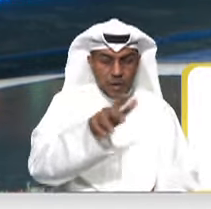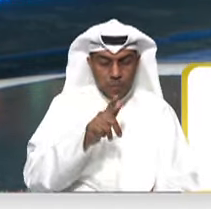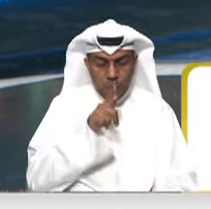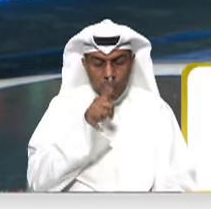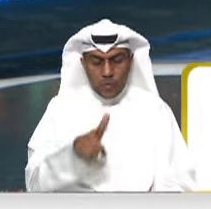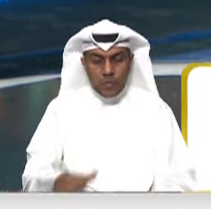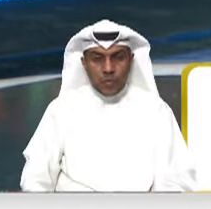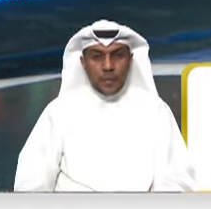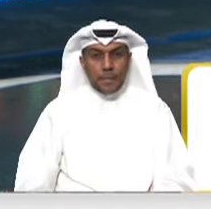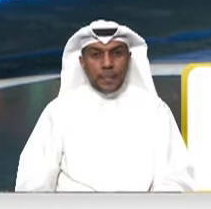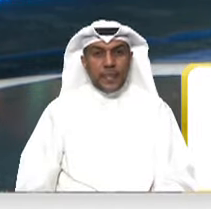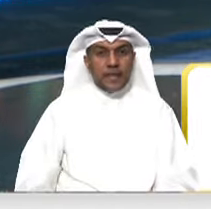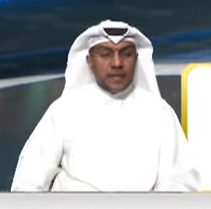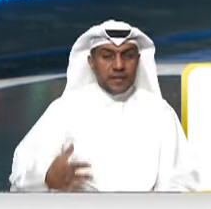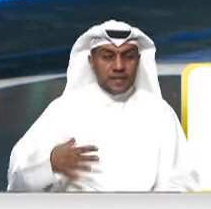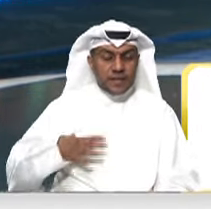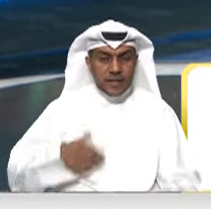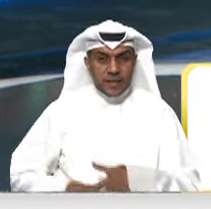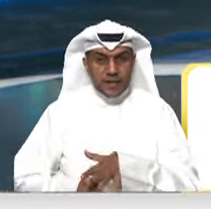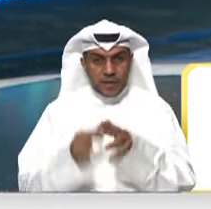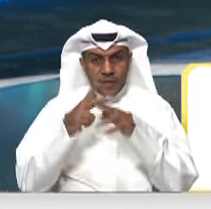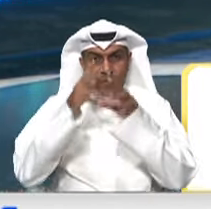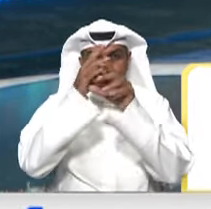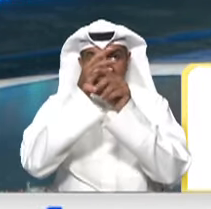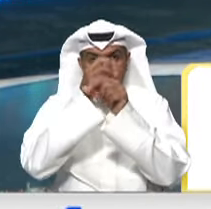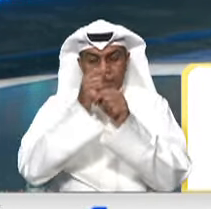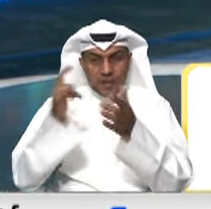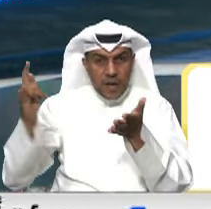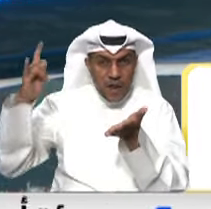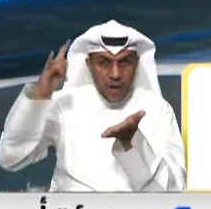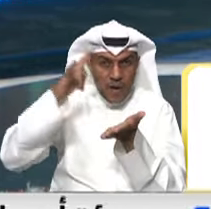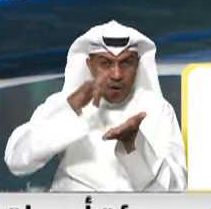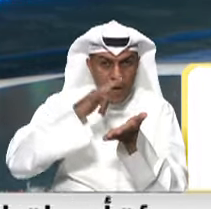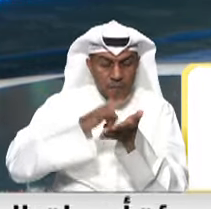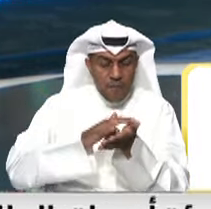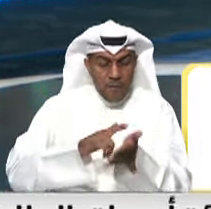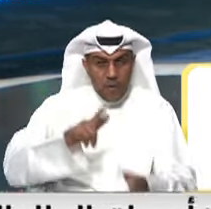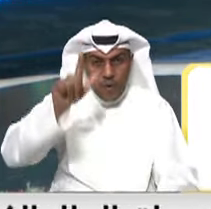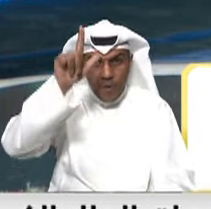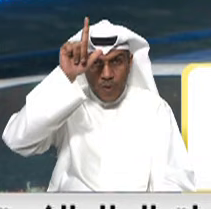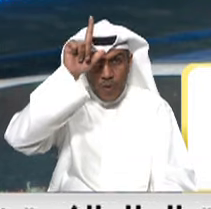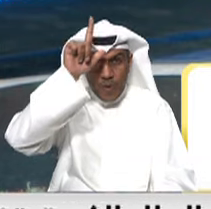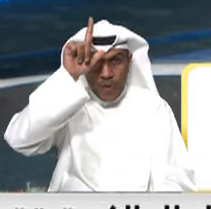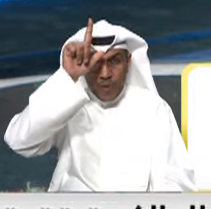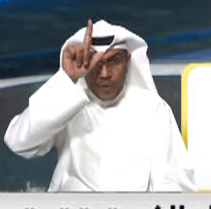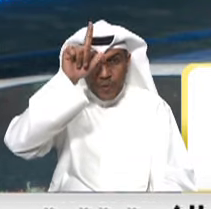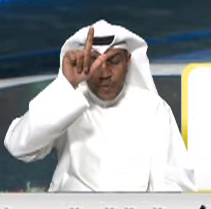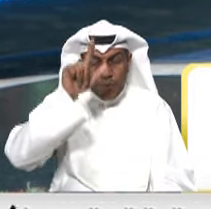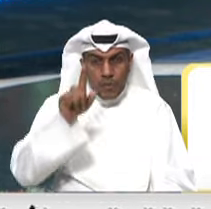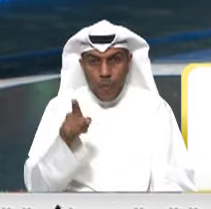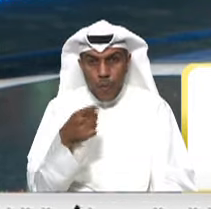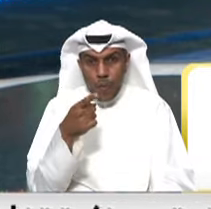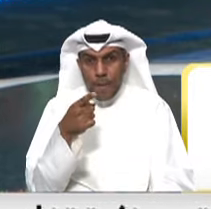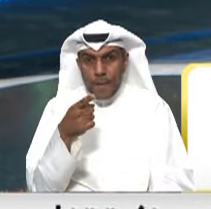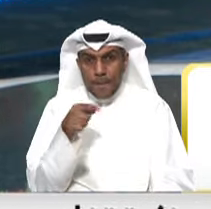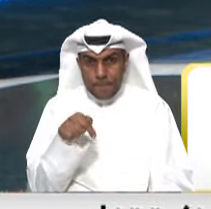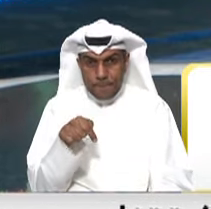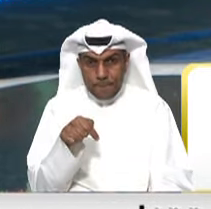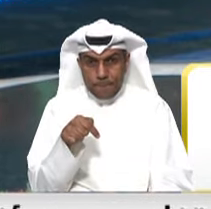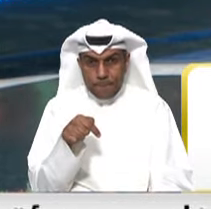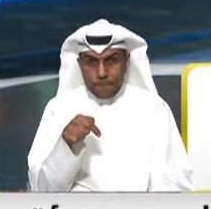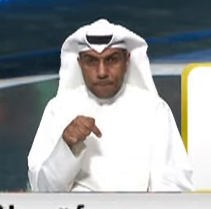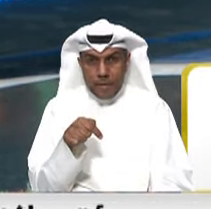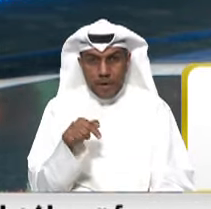البلاد الاولى للمملكه منذ توليه مقاليد الحكم تاتي تجسيدا ل مشاعر الاخوه